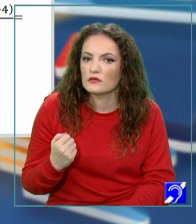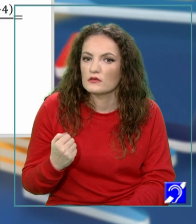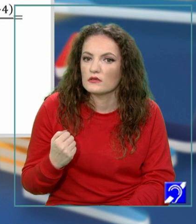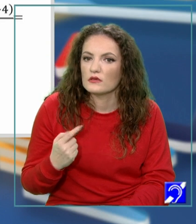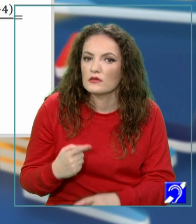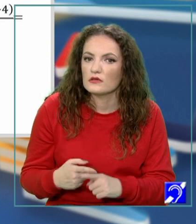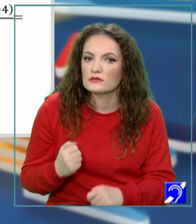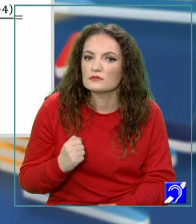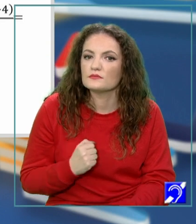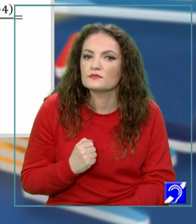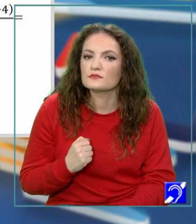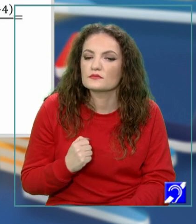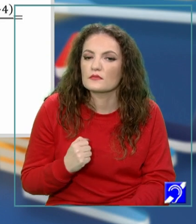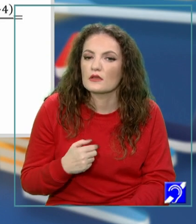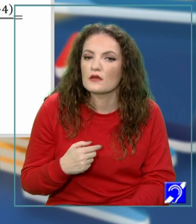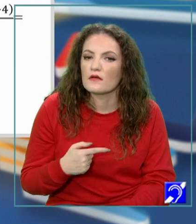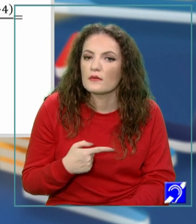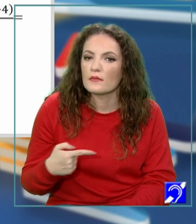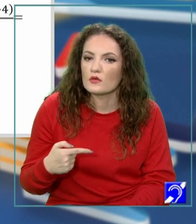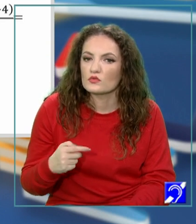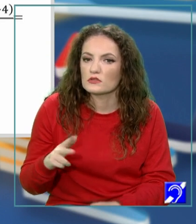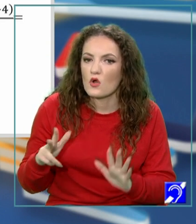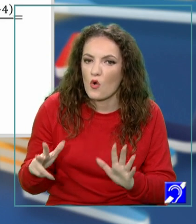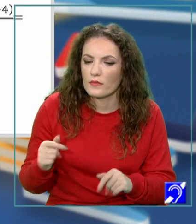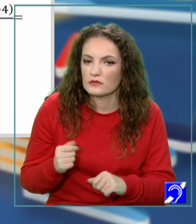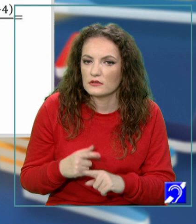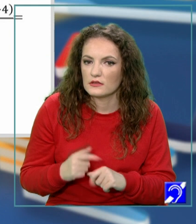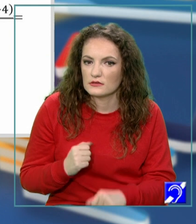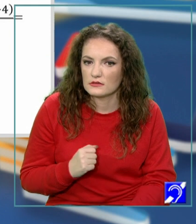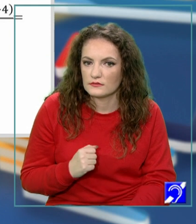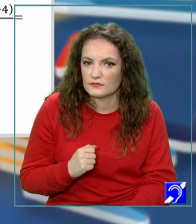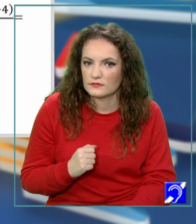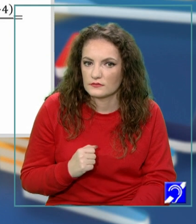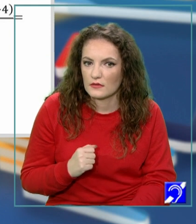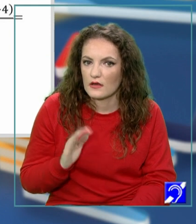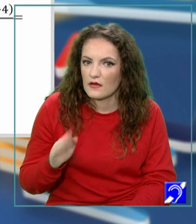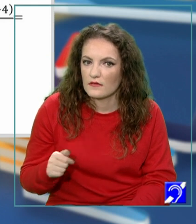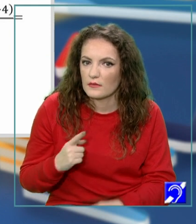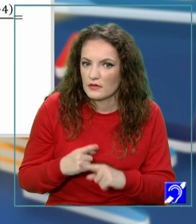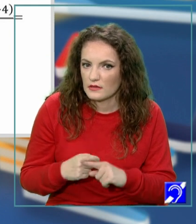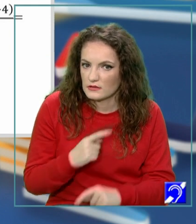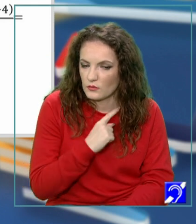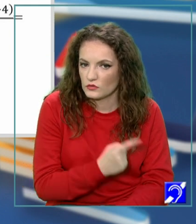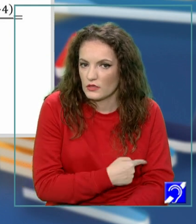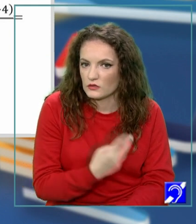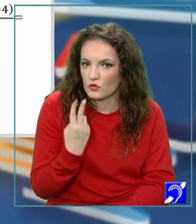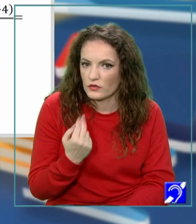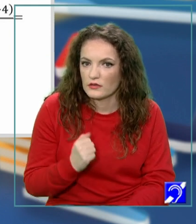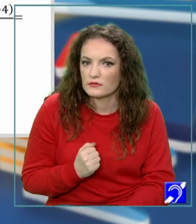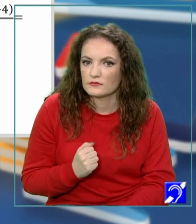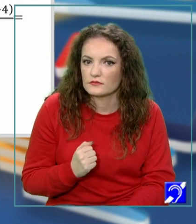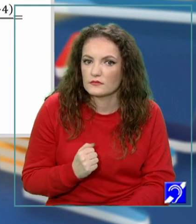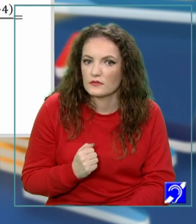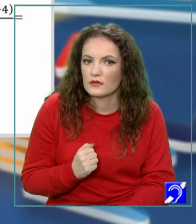și cu minus 5x fac minus 8x. Mi-a mai rămas un x pătrat, deoarece le scriu în formă canonică, plus minus